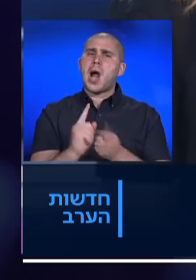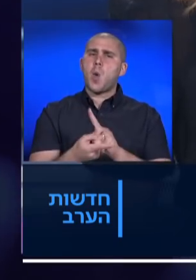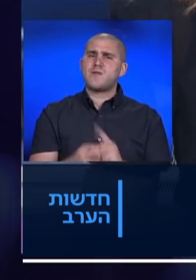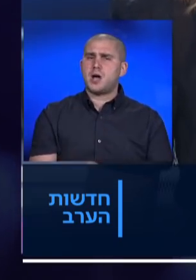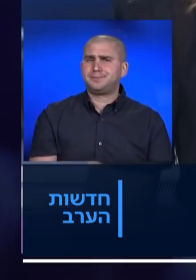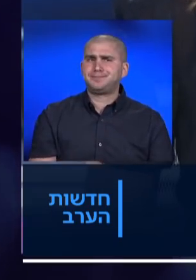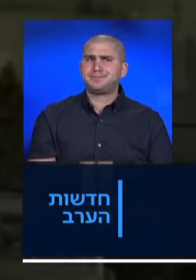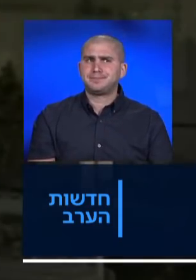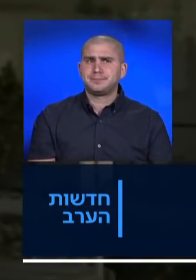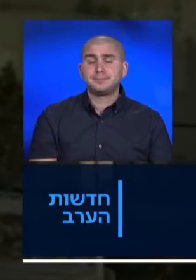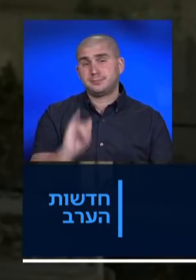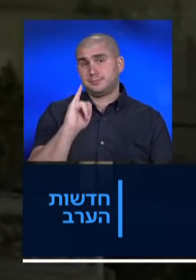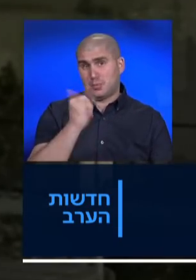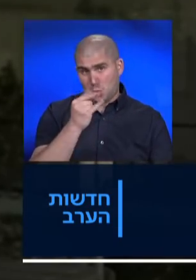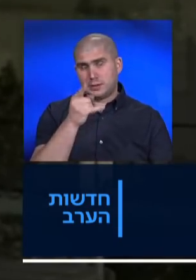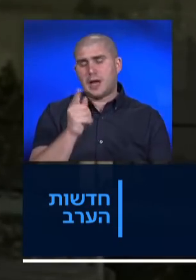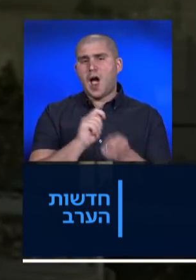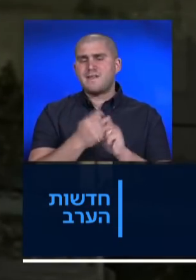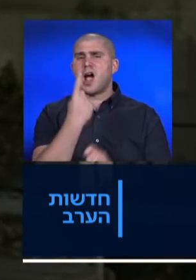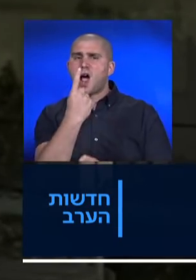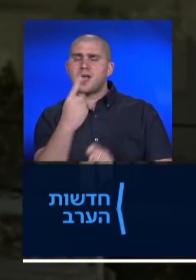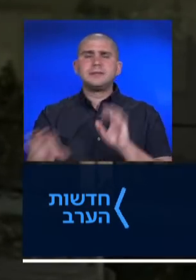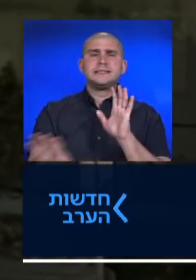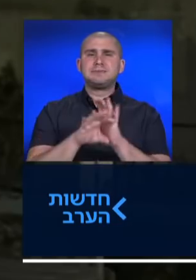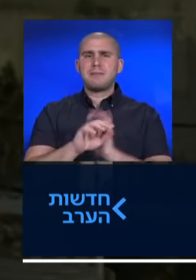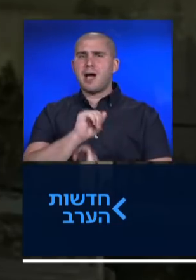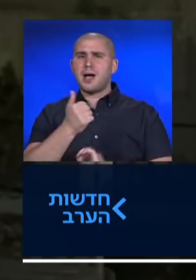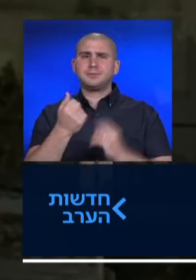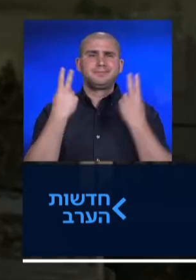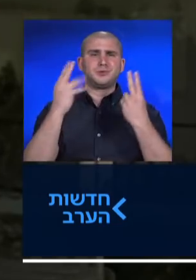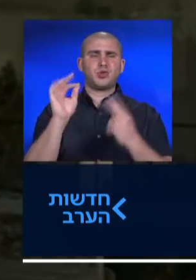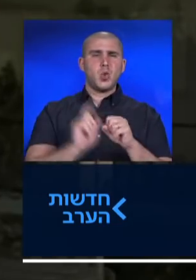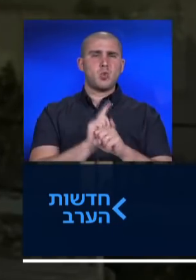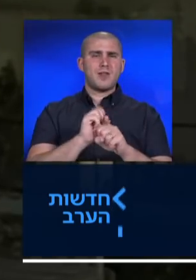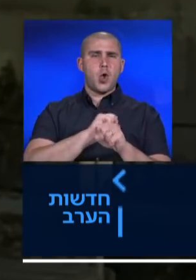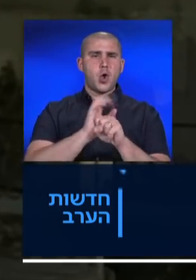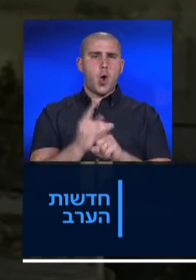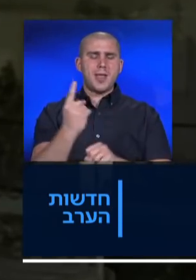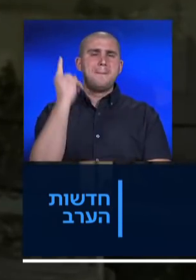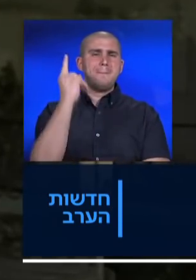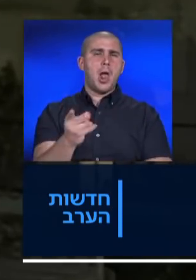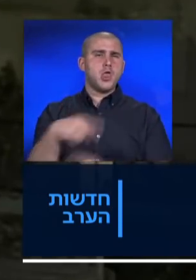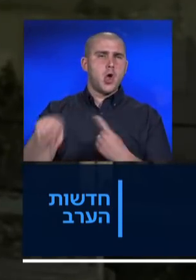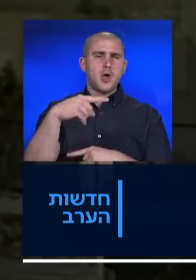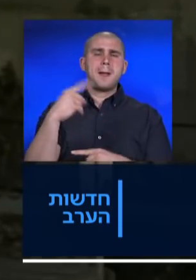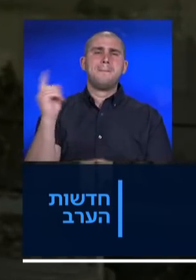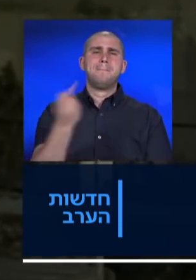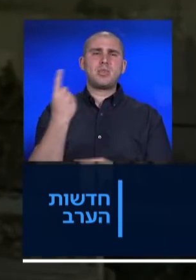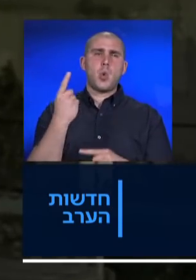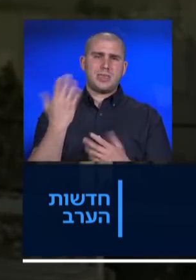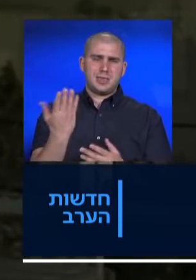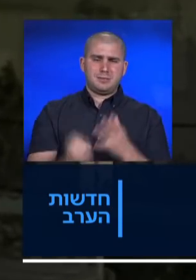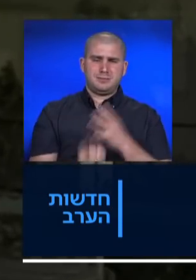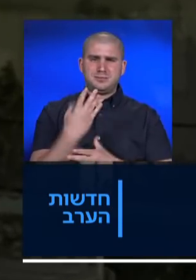נכון, מיכל, זה אולי הפך להיות אחד מהסמלים הכי מרכזיים של תקופת הקורונה, אותן מלוניות בידוד שהקים משרד הביטחון